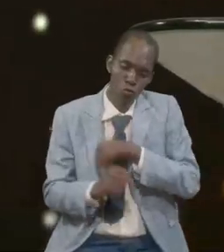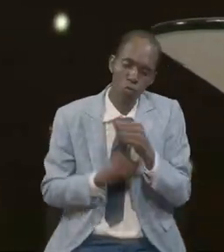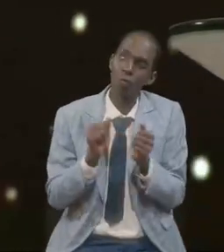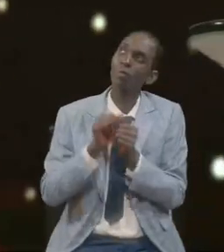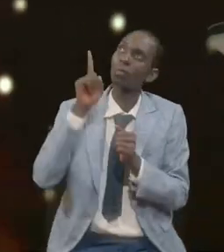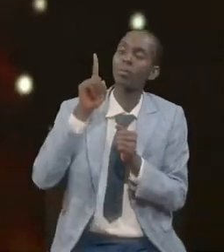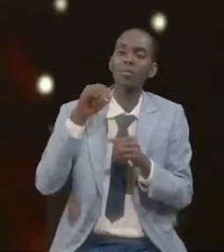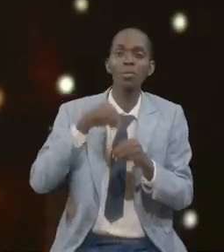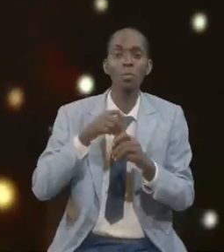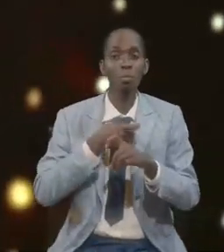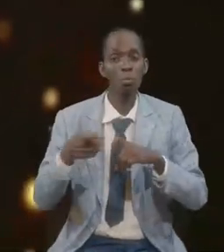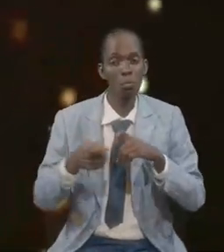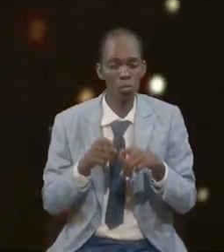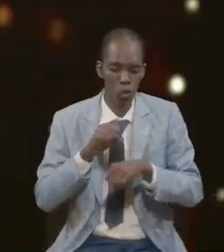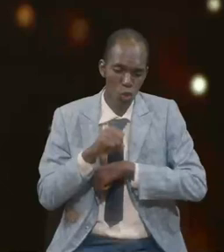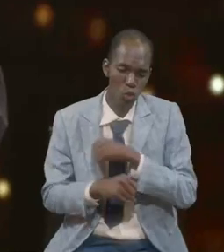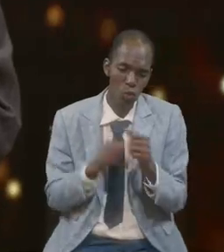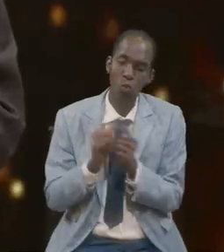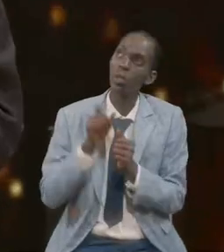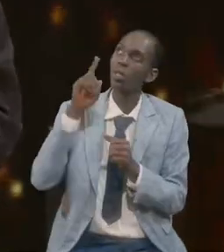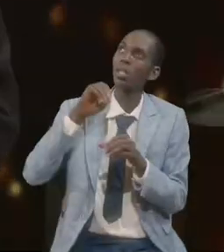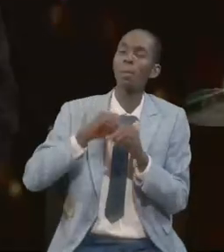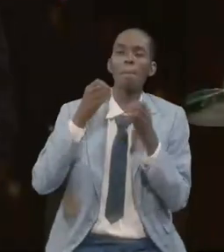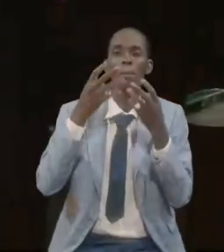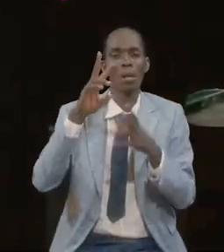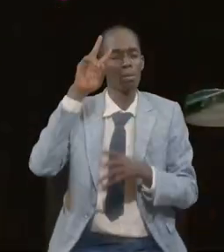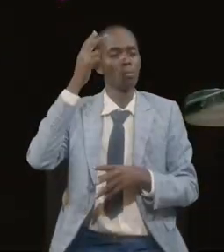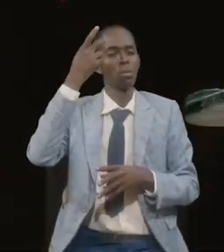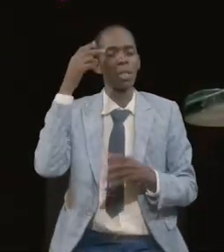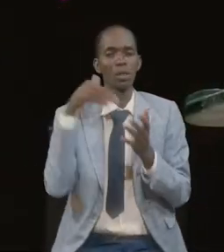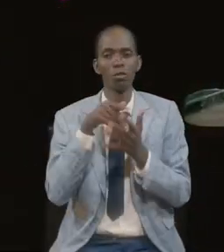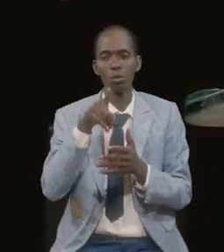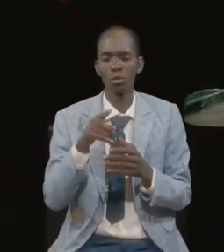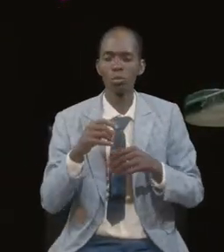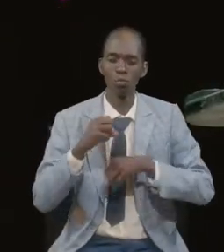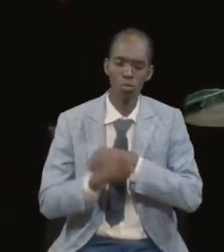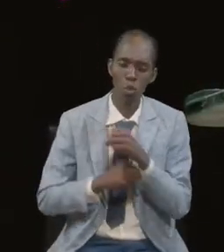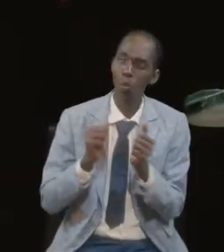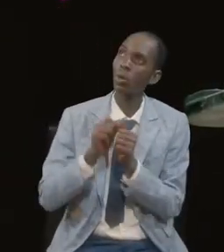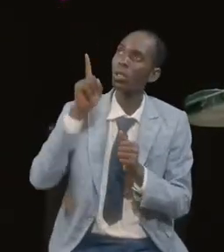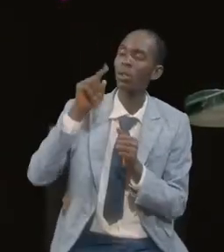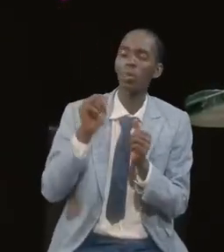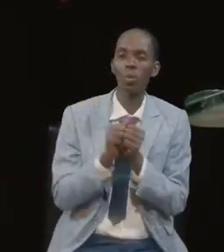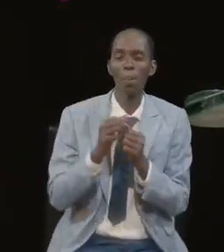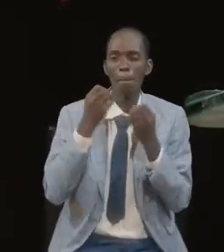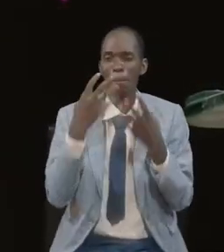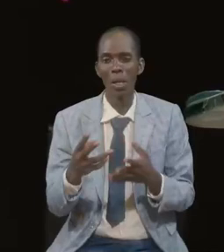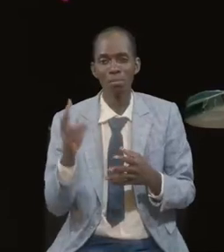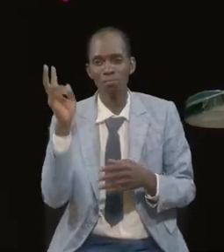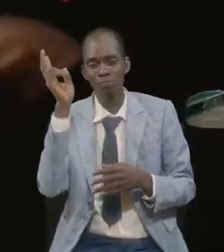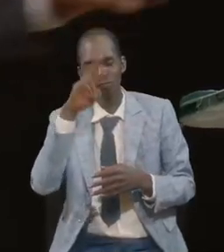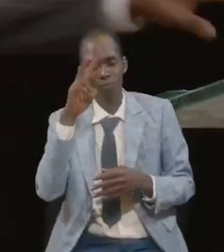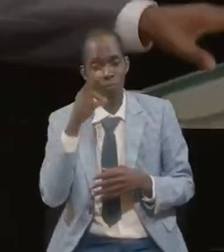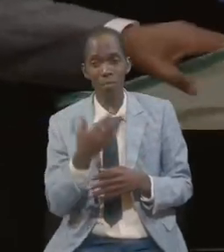persécution, souffrir avec lui des malentendus, souffrir avec lui une fausse représentation, mais